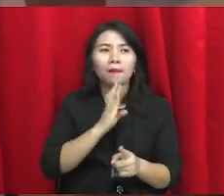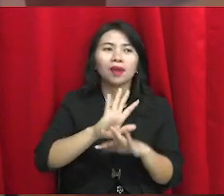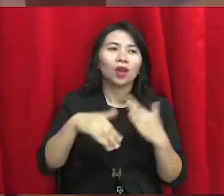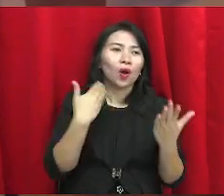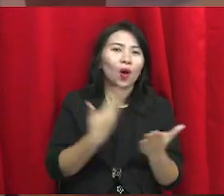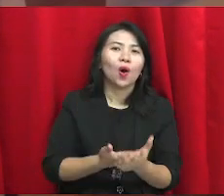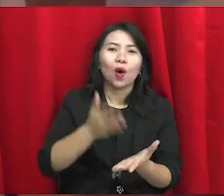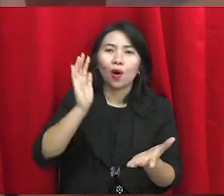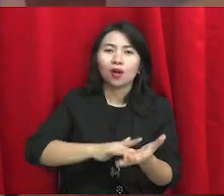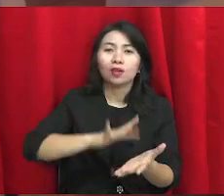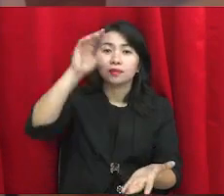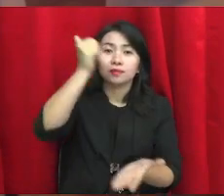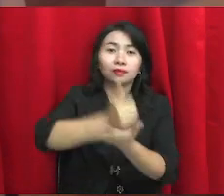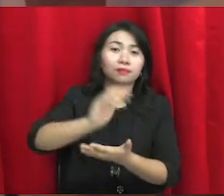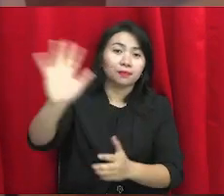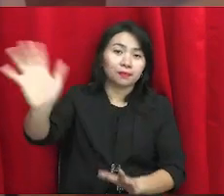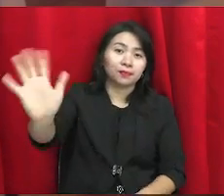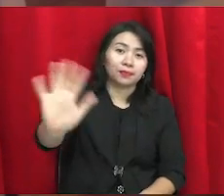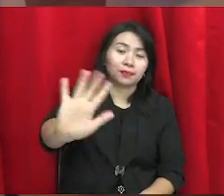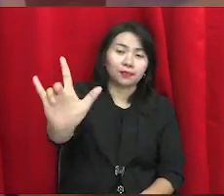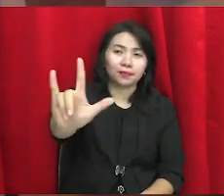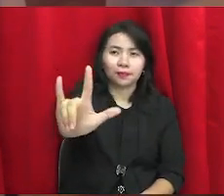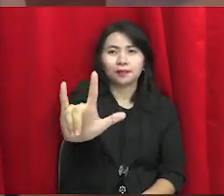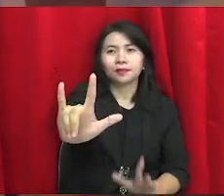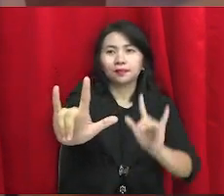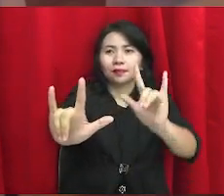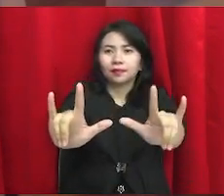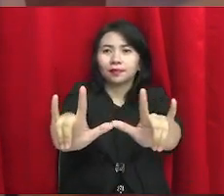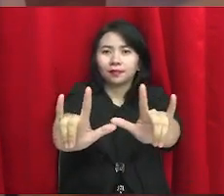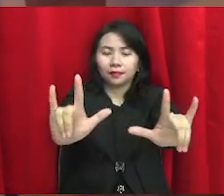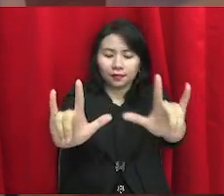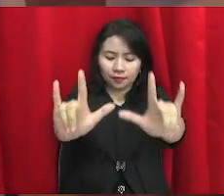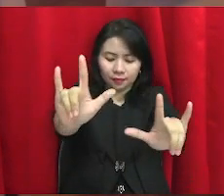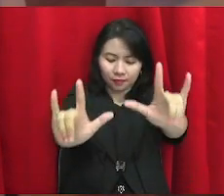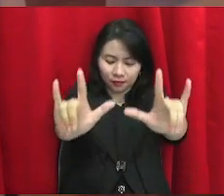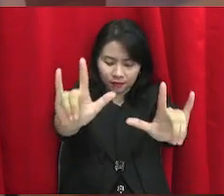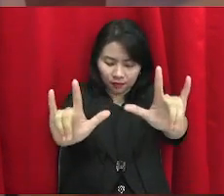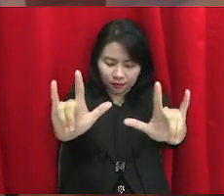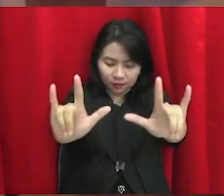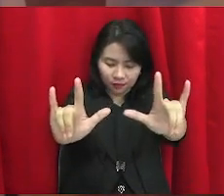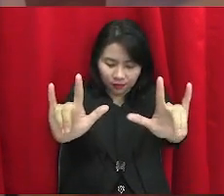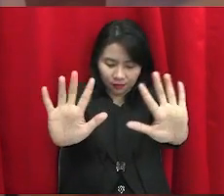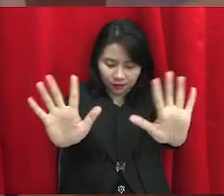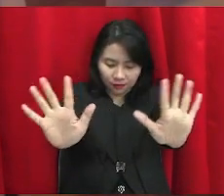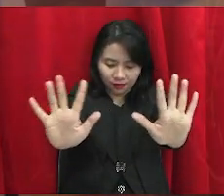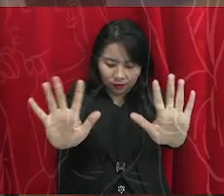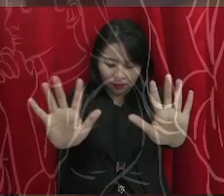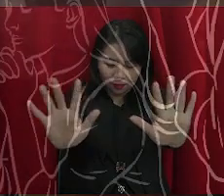sinasabing, to God be the glory. Ingat po, Pastor Hill. Maraming salamat po. Bye.